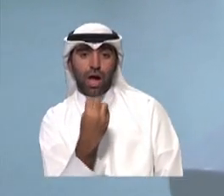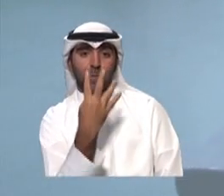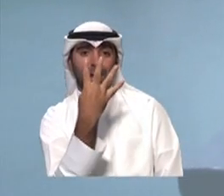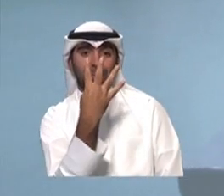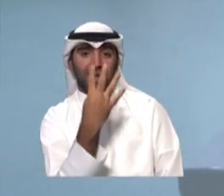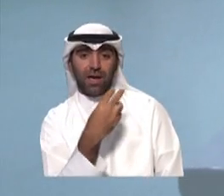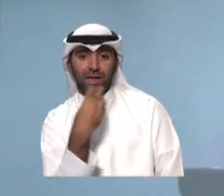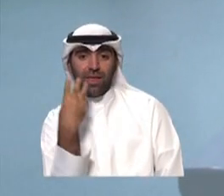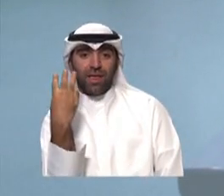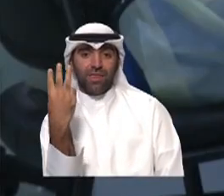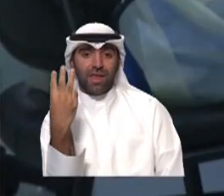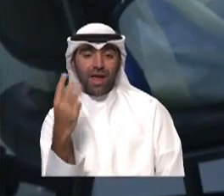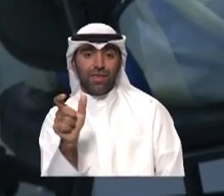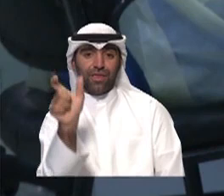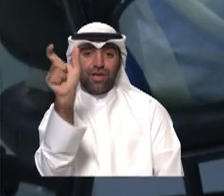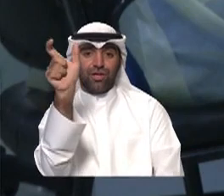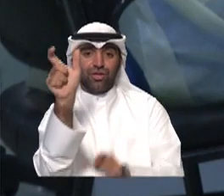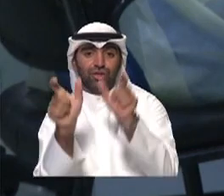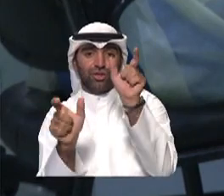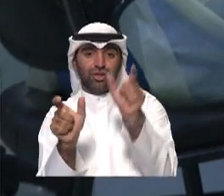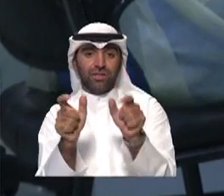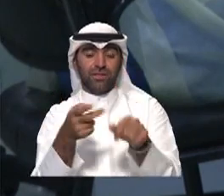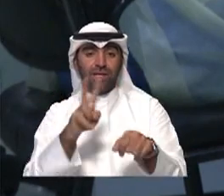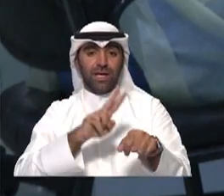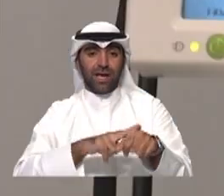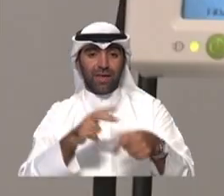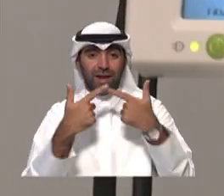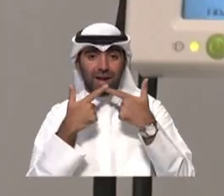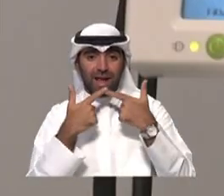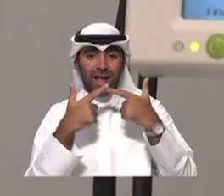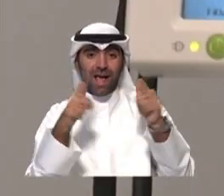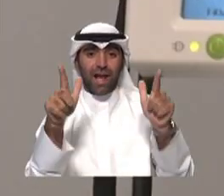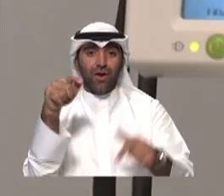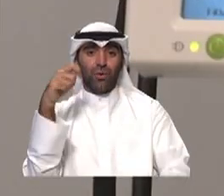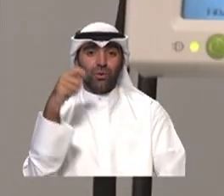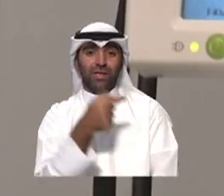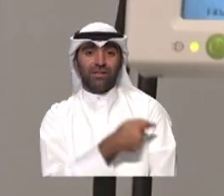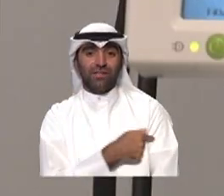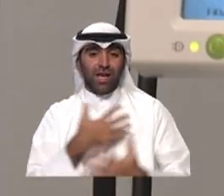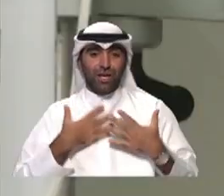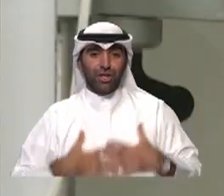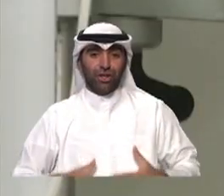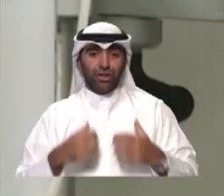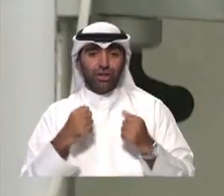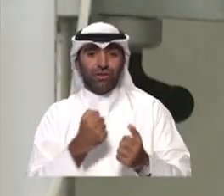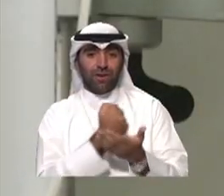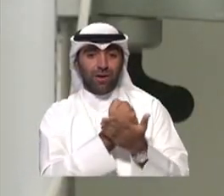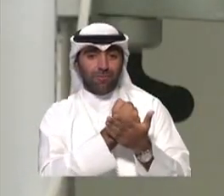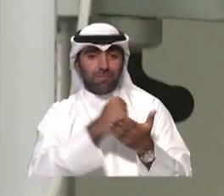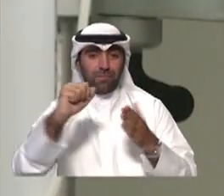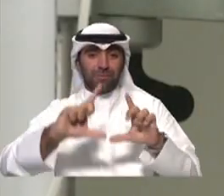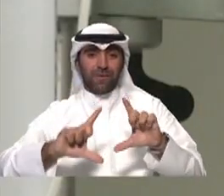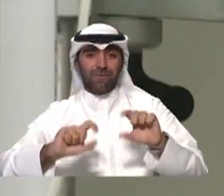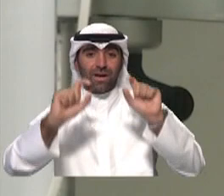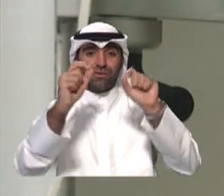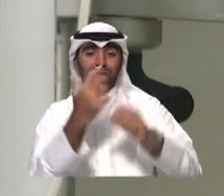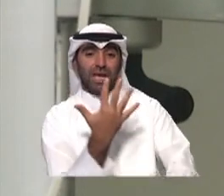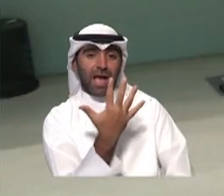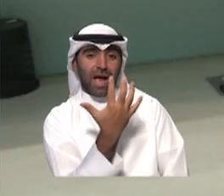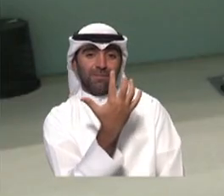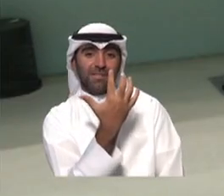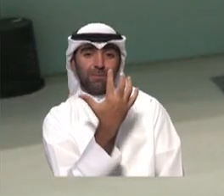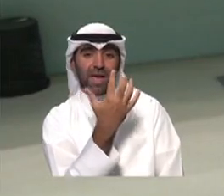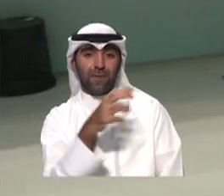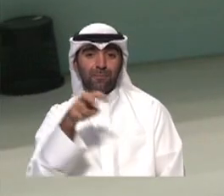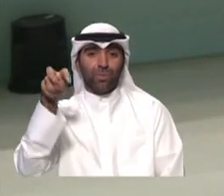2403 حالات وفاة بسبب كوفيد-19. كما أعلنت الوزارة عن شفاء 598 حالة من